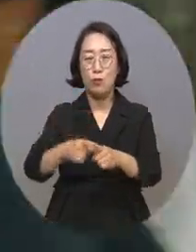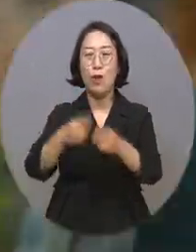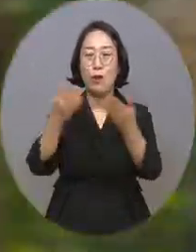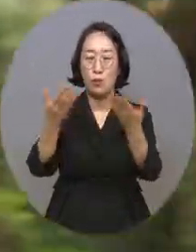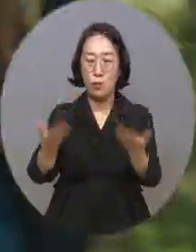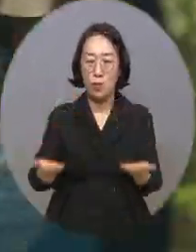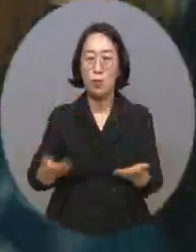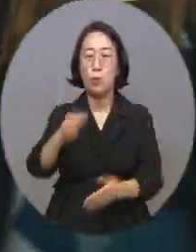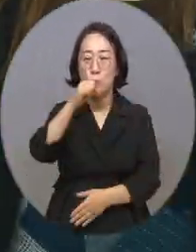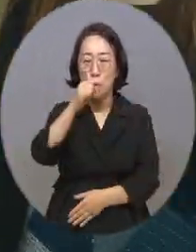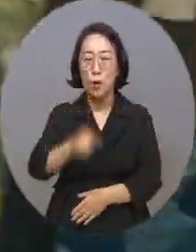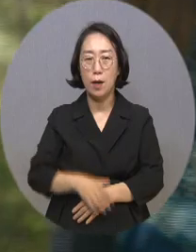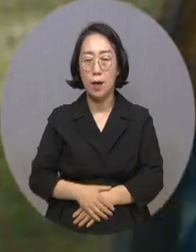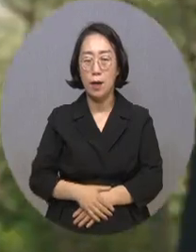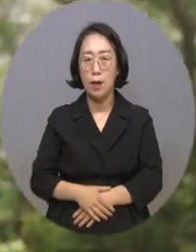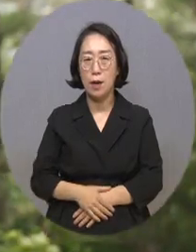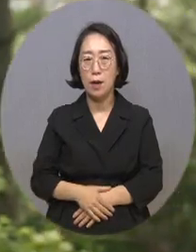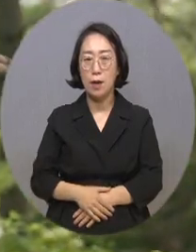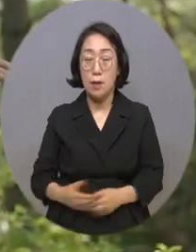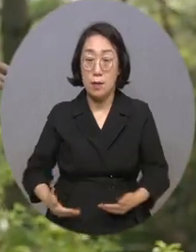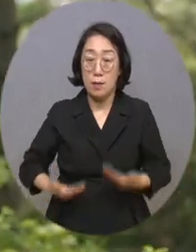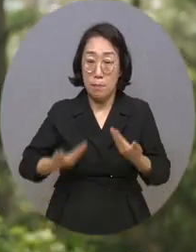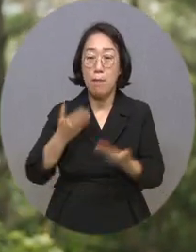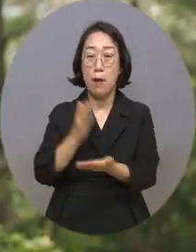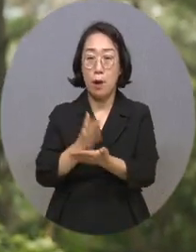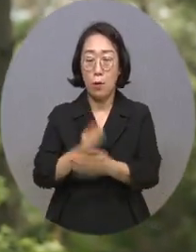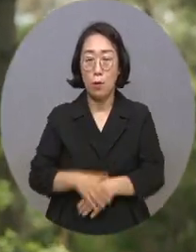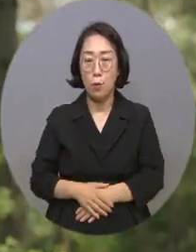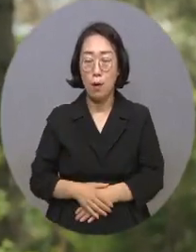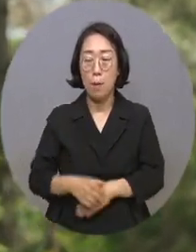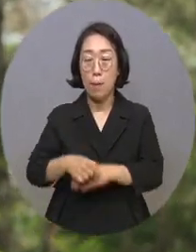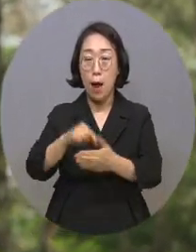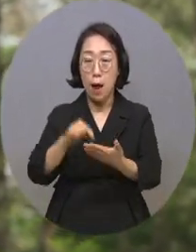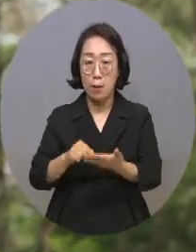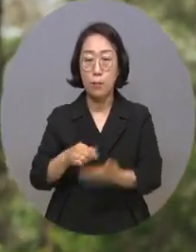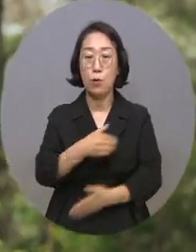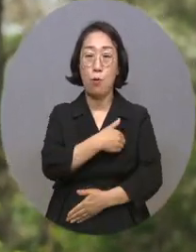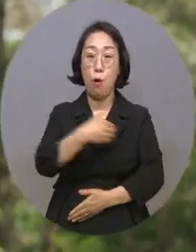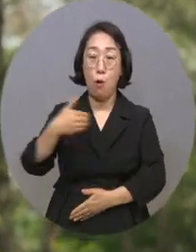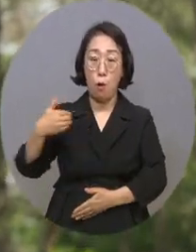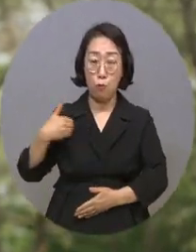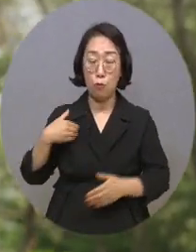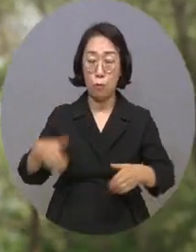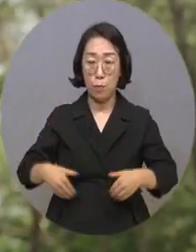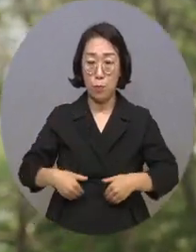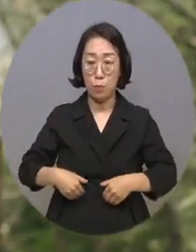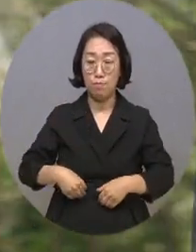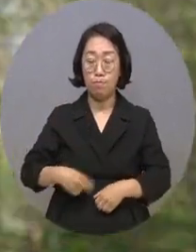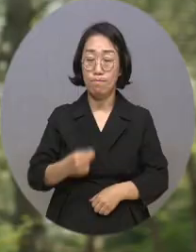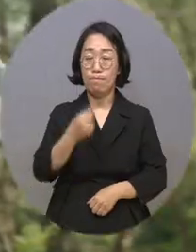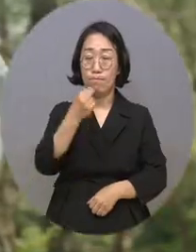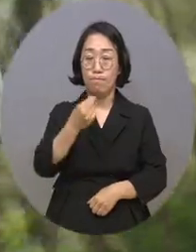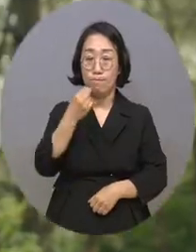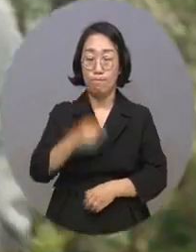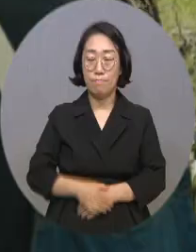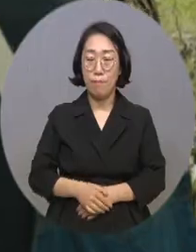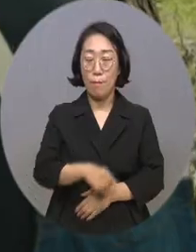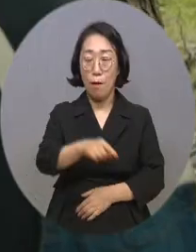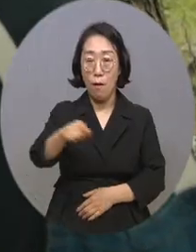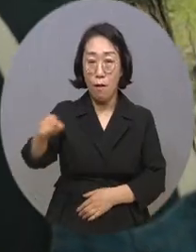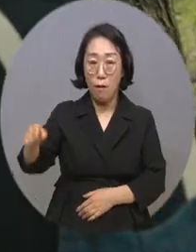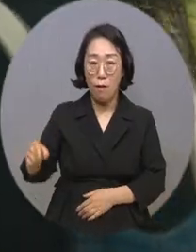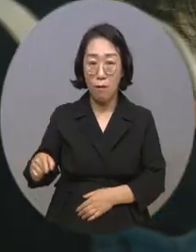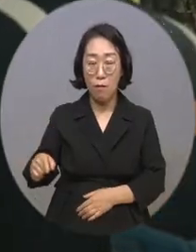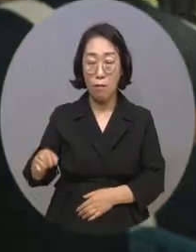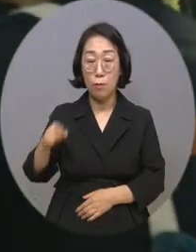이렇게 느긋하게. 아, 사람이 우리가 왜 오는데요 여기? 맞아요. 마음의 여유를 가지려고 오는 거잖아요. 맞습니다. 둘러보고 딱 봐봐 얼마나 좋아 지금. 그리고